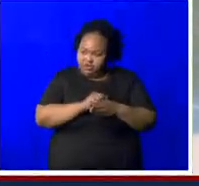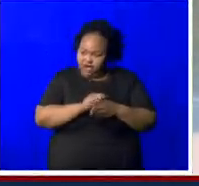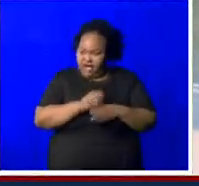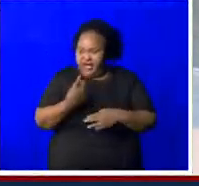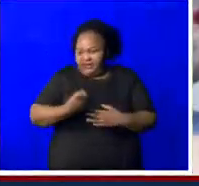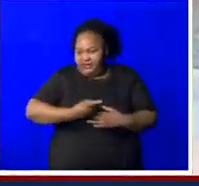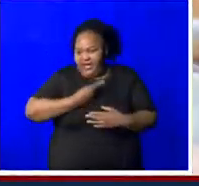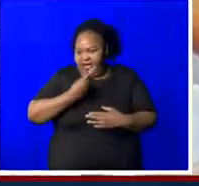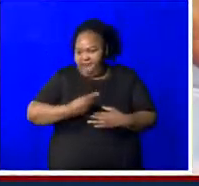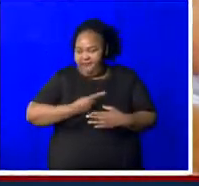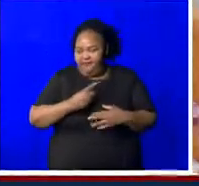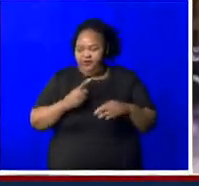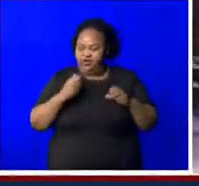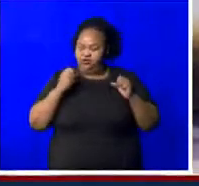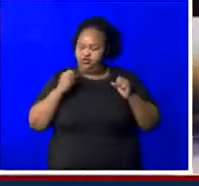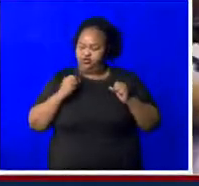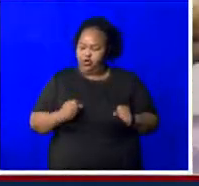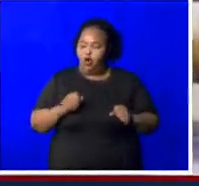utidlalele